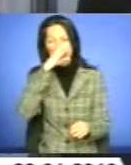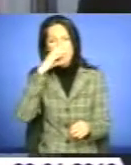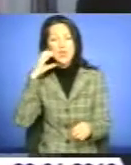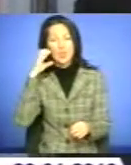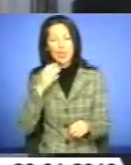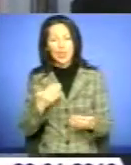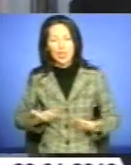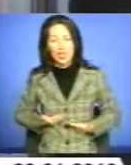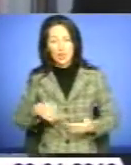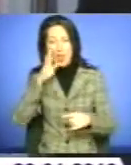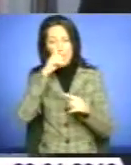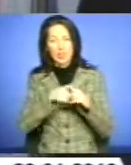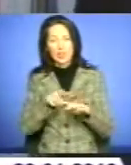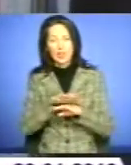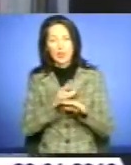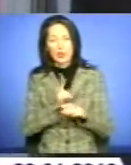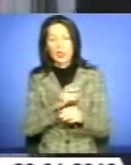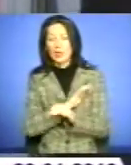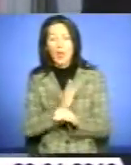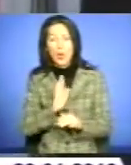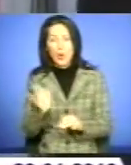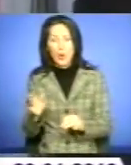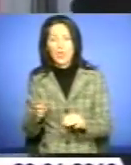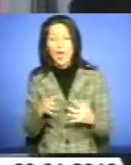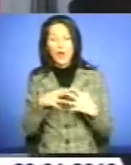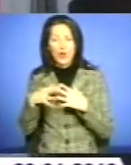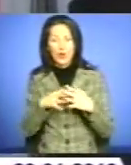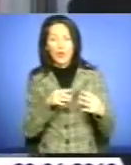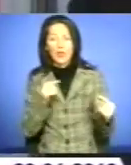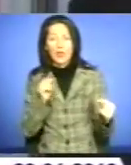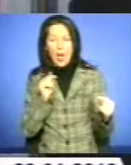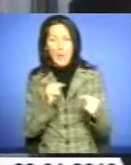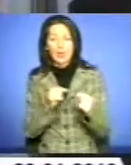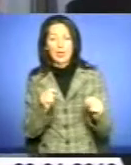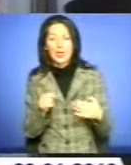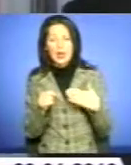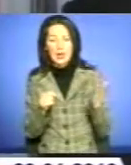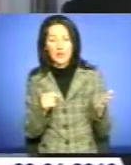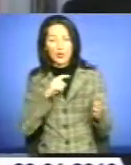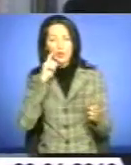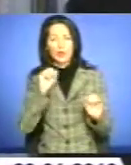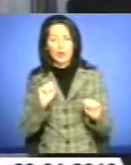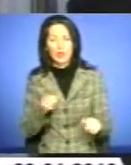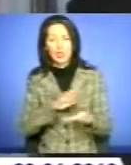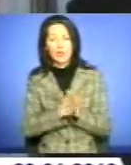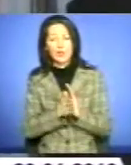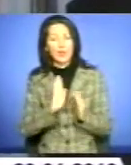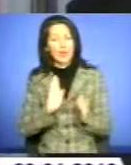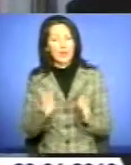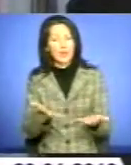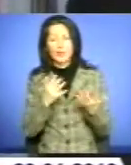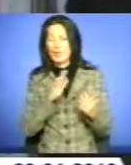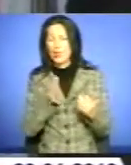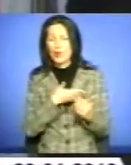здатен воювати проти лівої української влади. На жаль, обставини виявилися зовсім інакшими, і, власне,